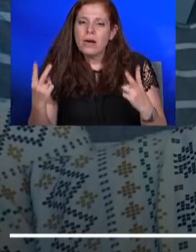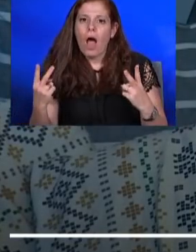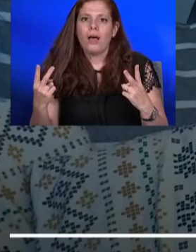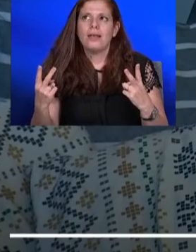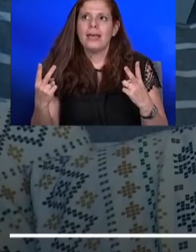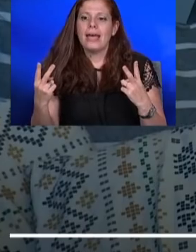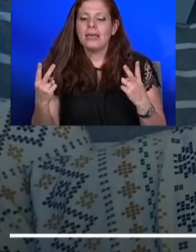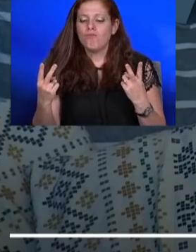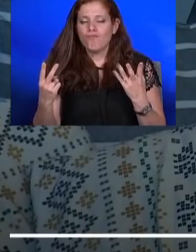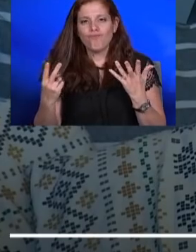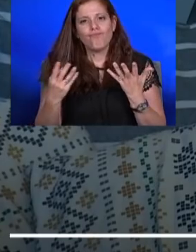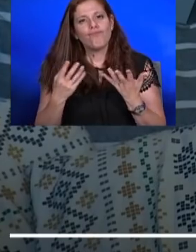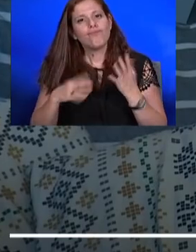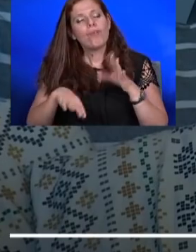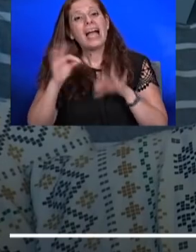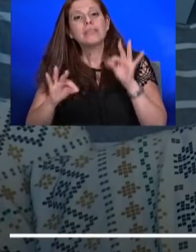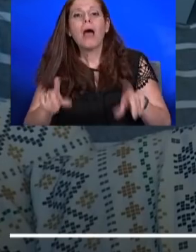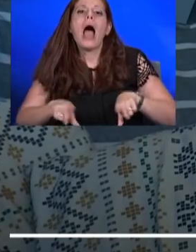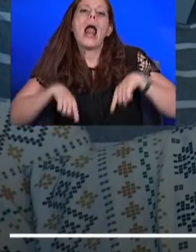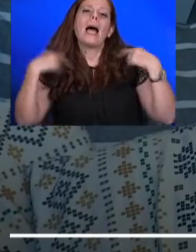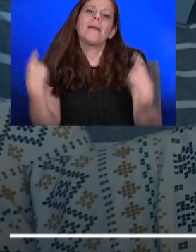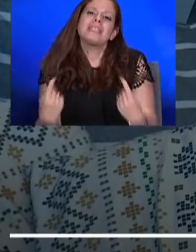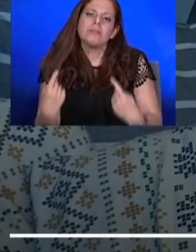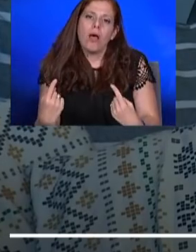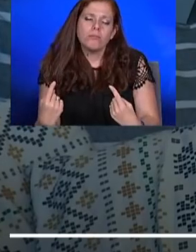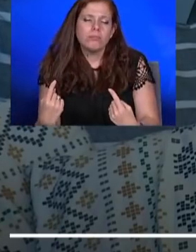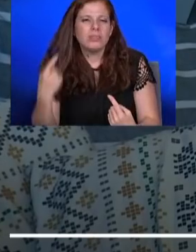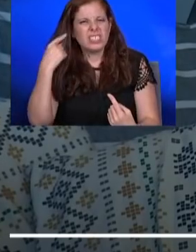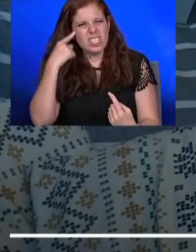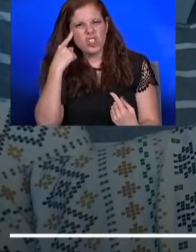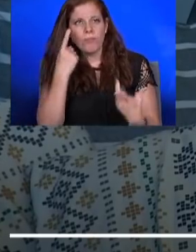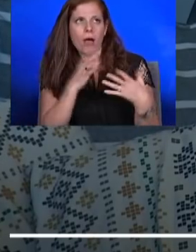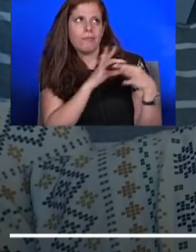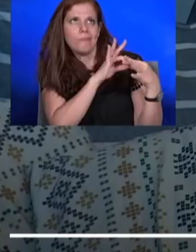הצבעה על החיים עצמם. זה נשמע קלישאתי וגדול מדי, אבל